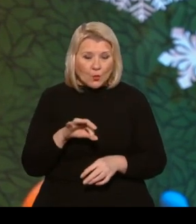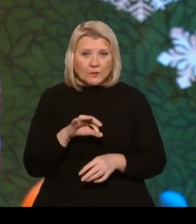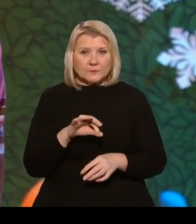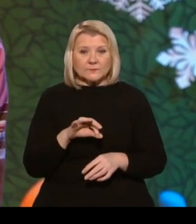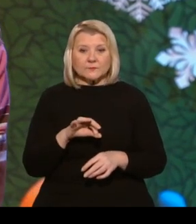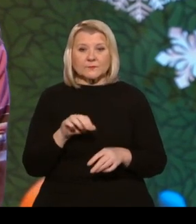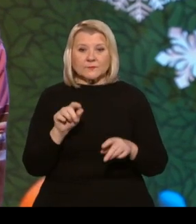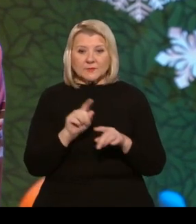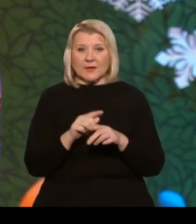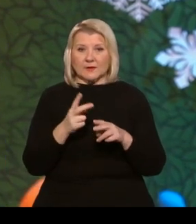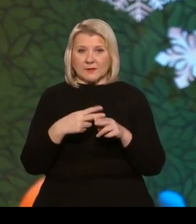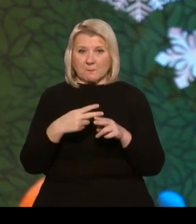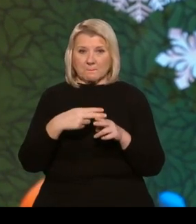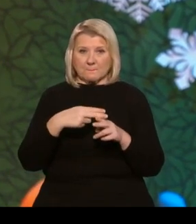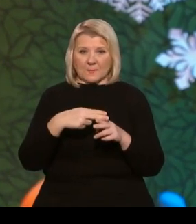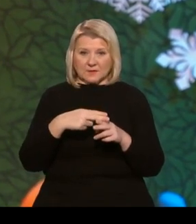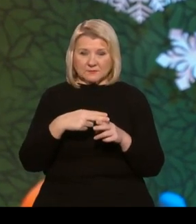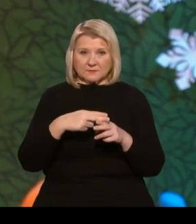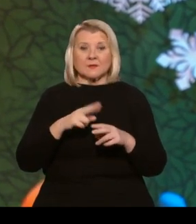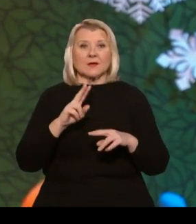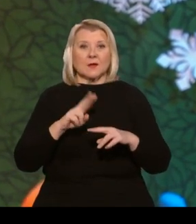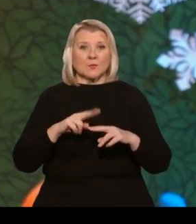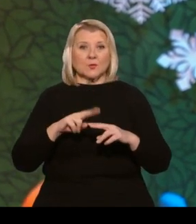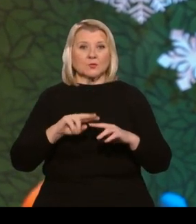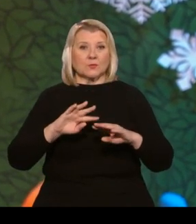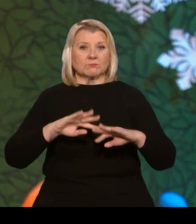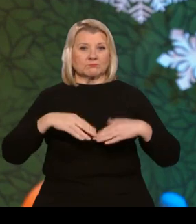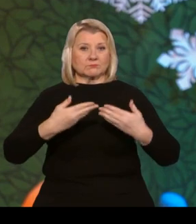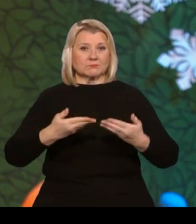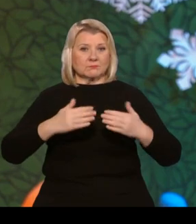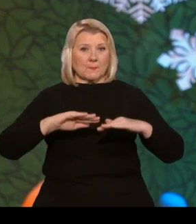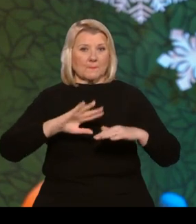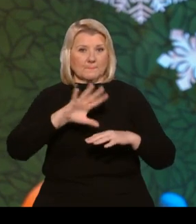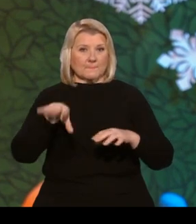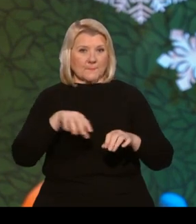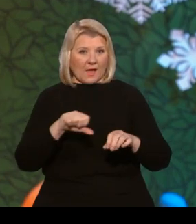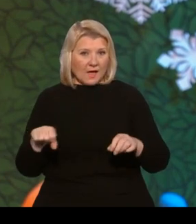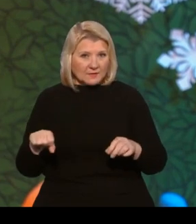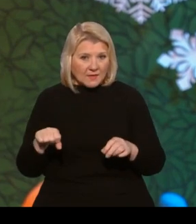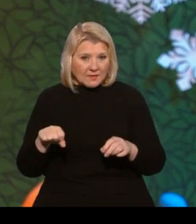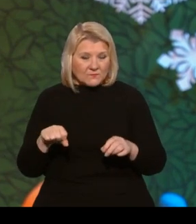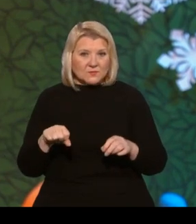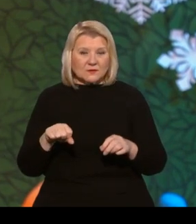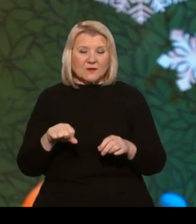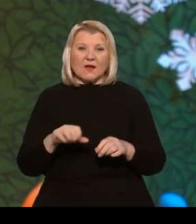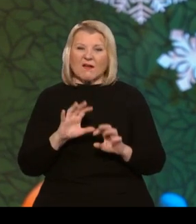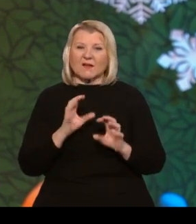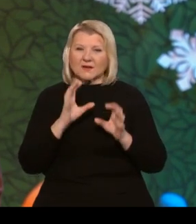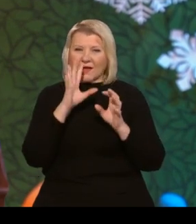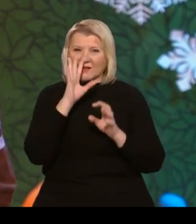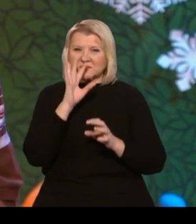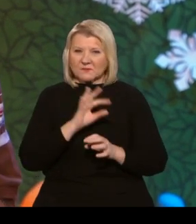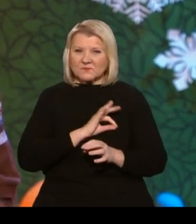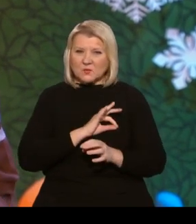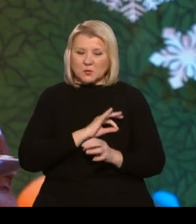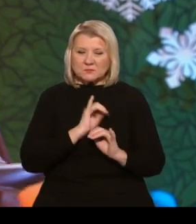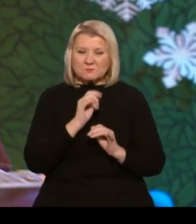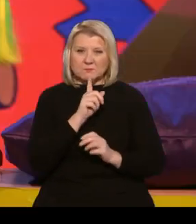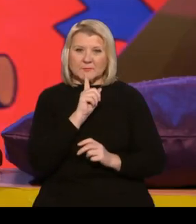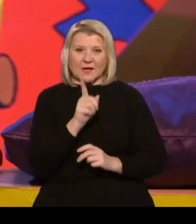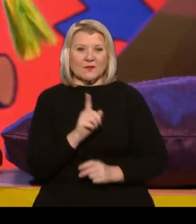trochu pomastil a opekl na pánvi. A já? Pravdu, krásně voní,